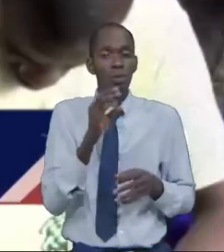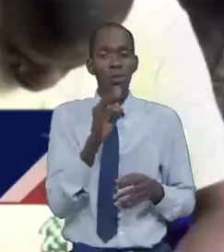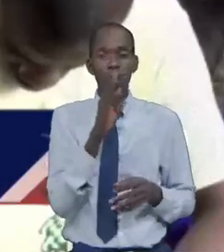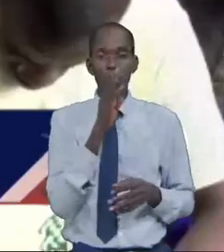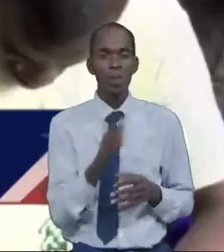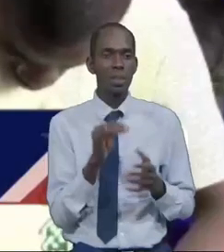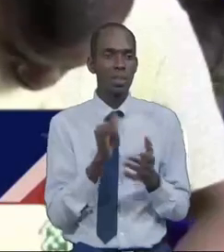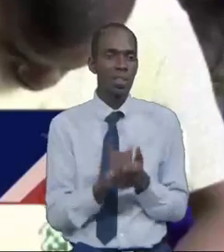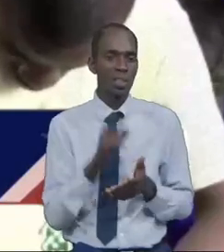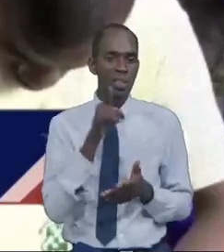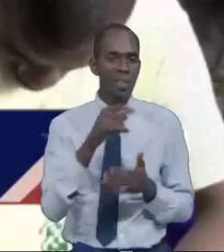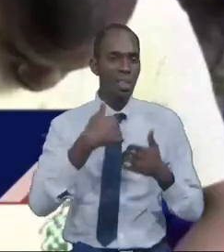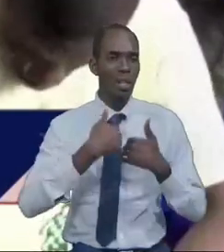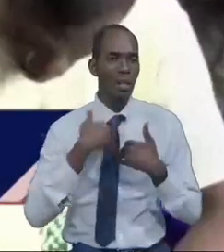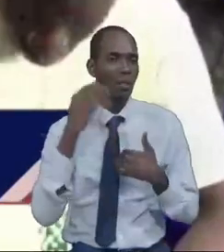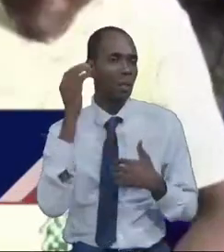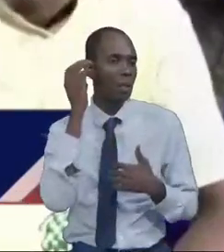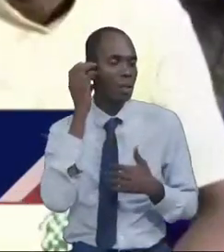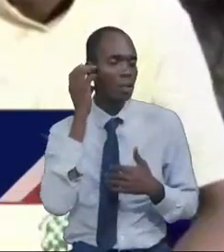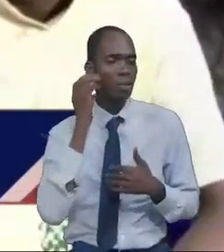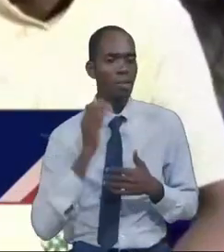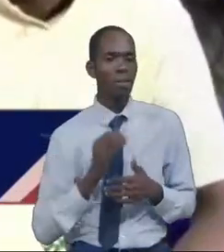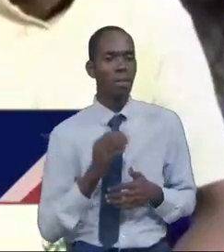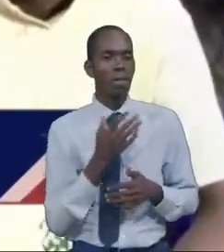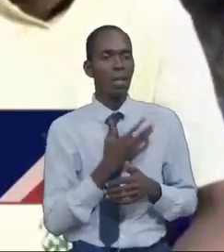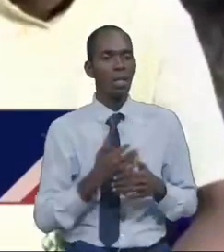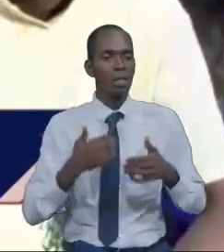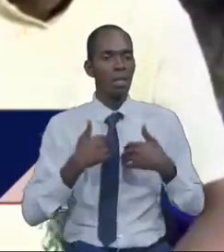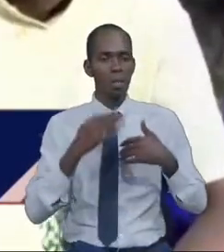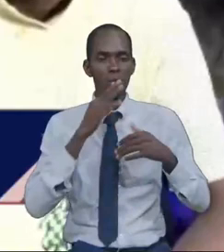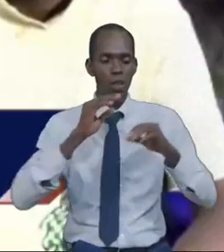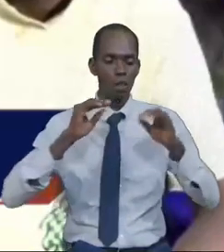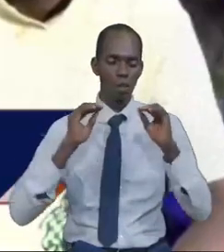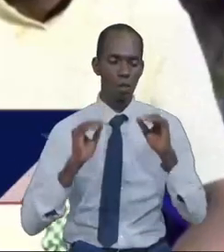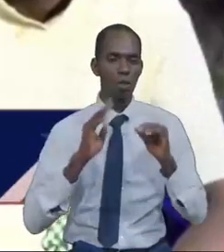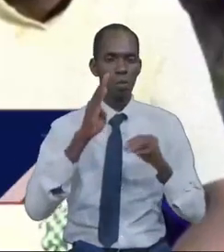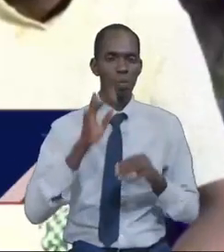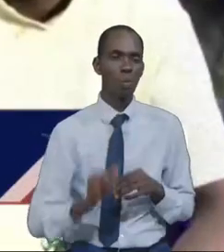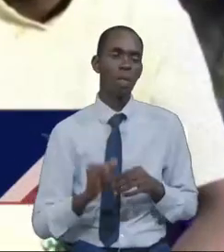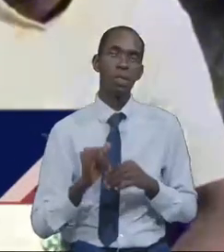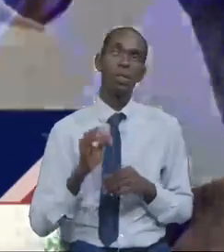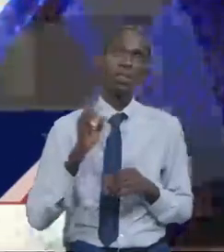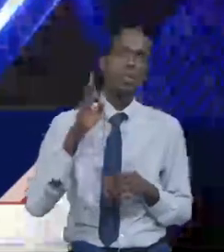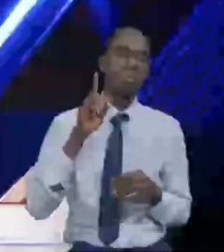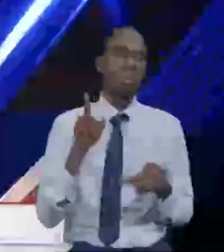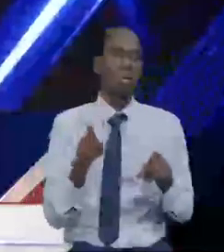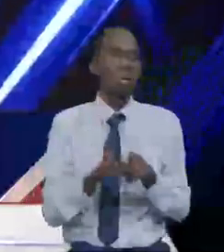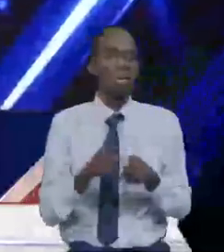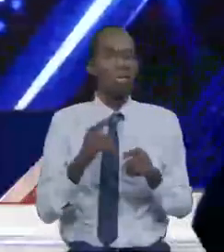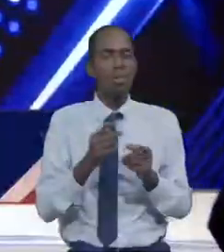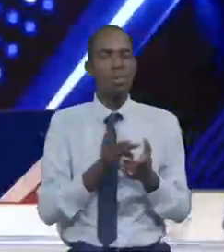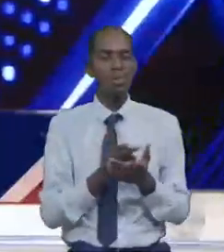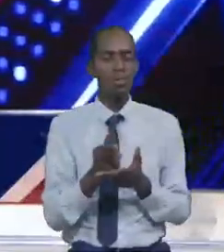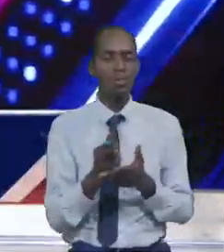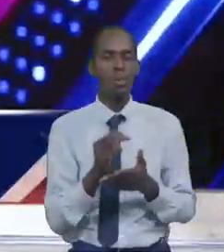4, 21. Si du moins vous l'avez entendu et si conformément à la vérité